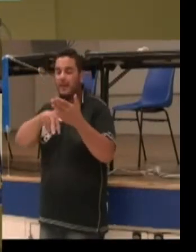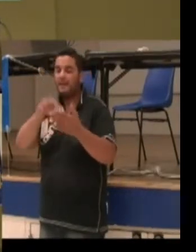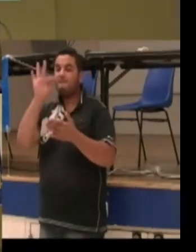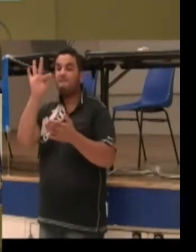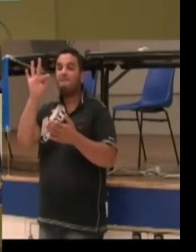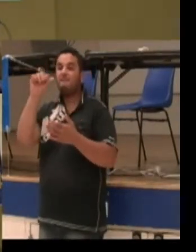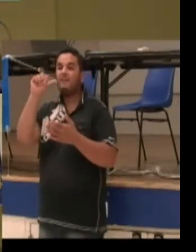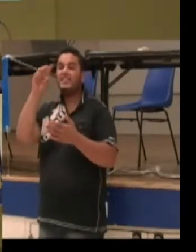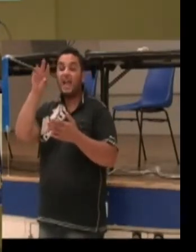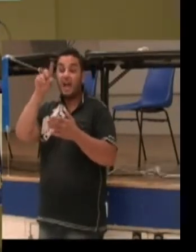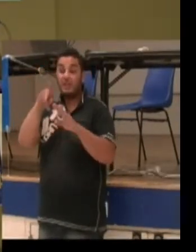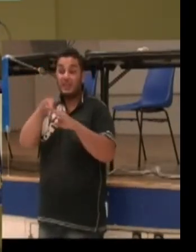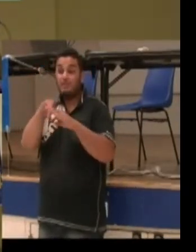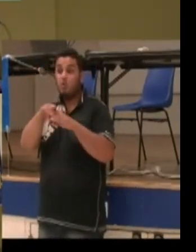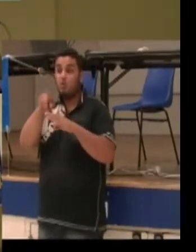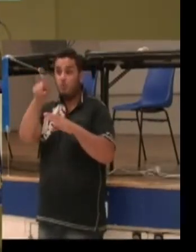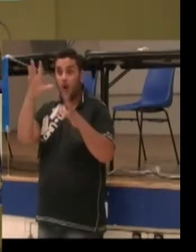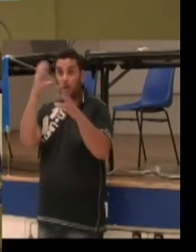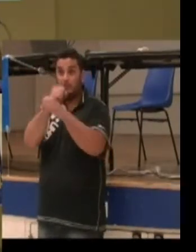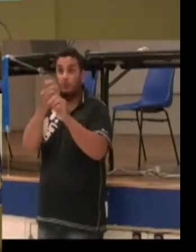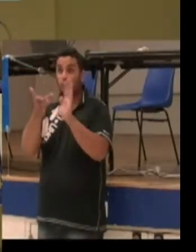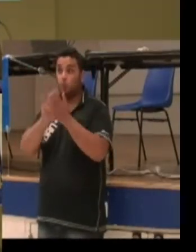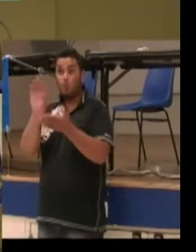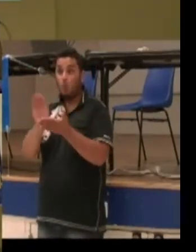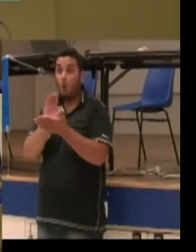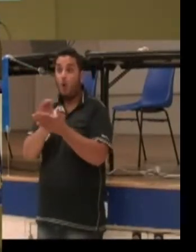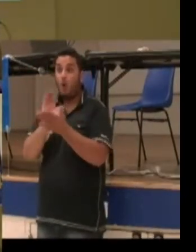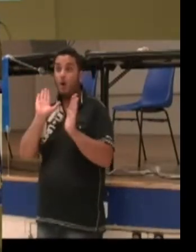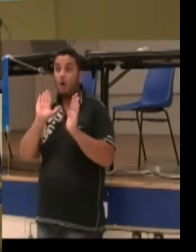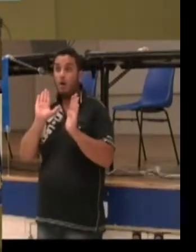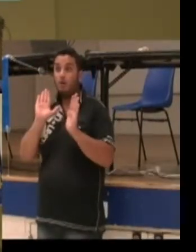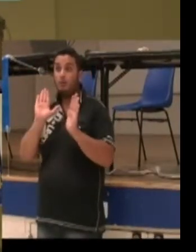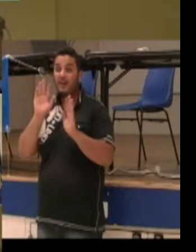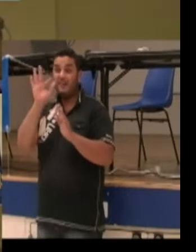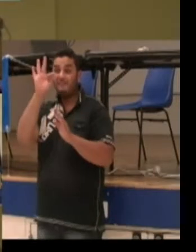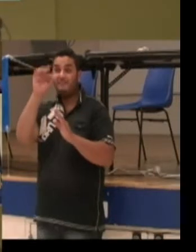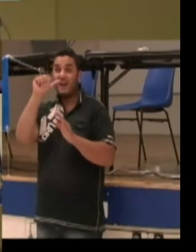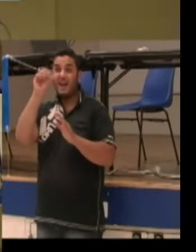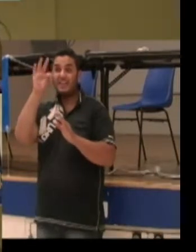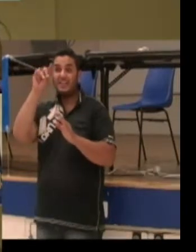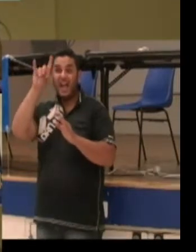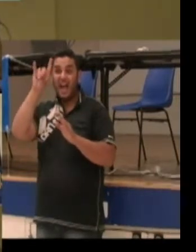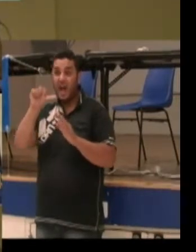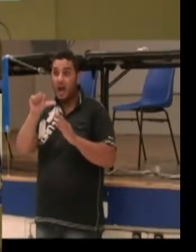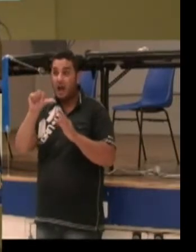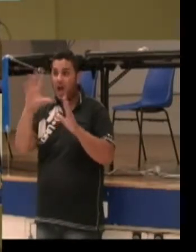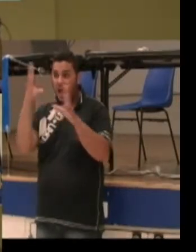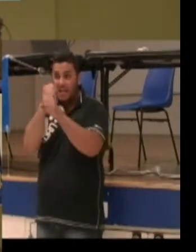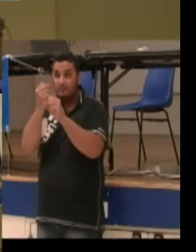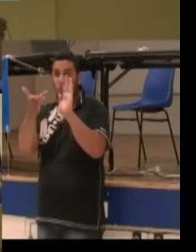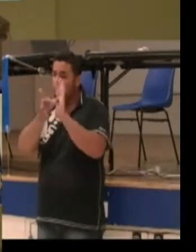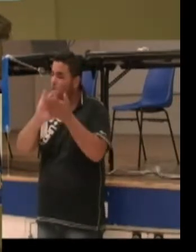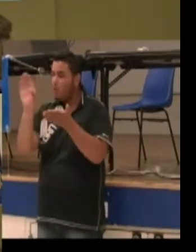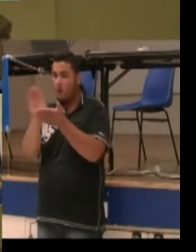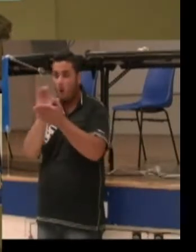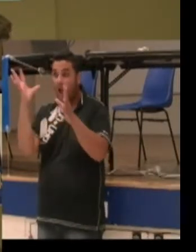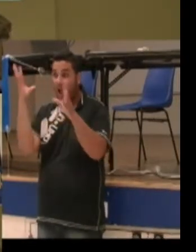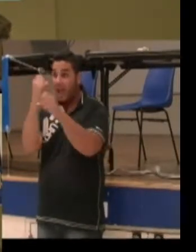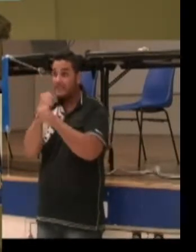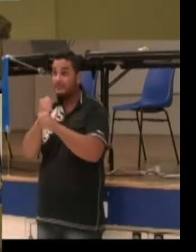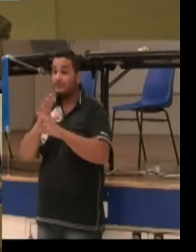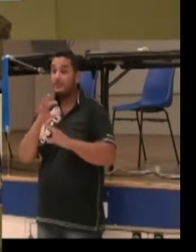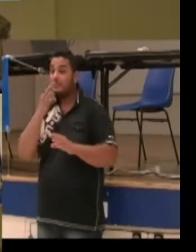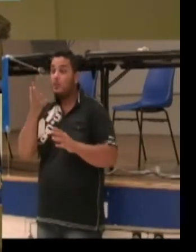Coran. Ça veut dire subhanallah. Ouais, on va dire subhanallah. Et le Fatiha, elle est résumée dans quoi ? Elle est résumée dans